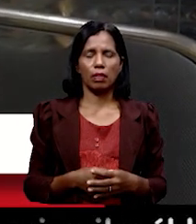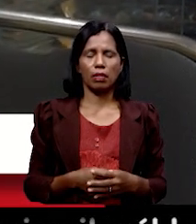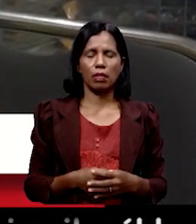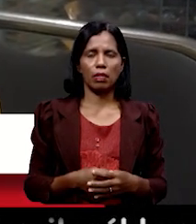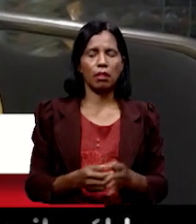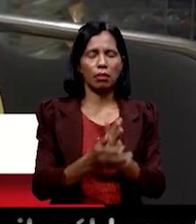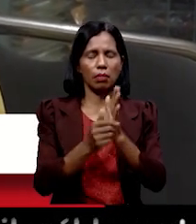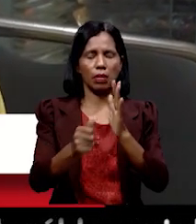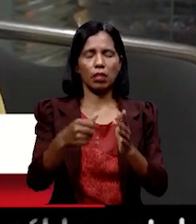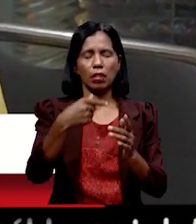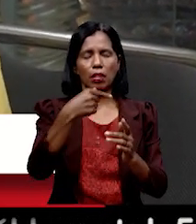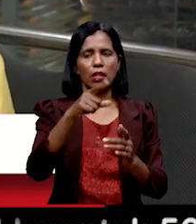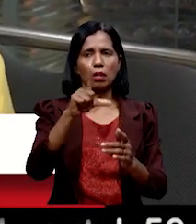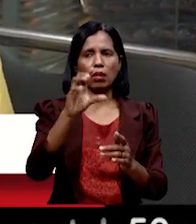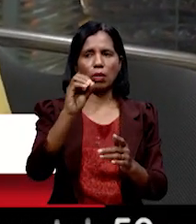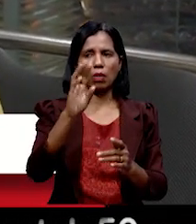Ya.